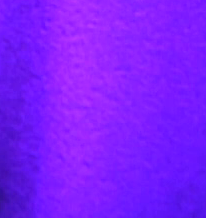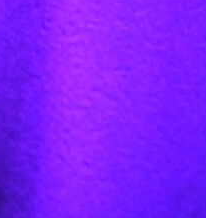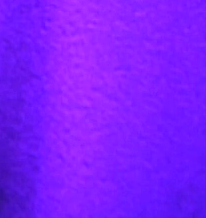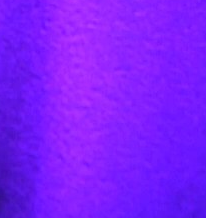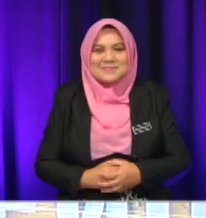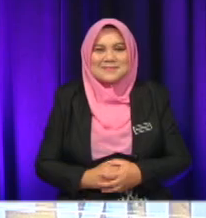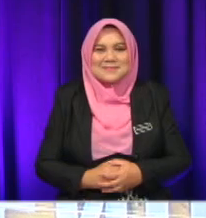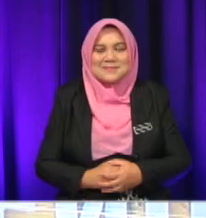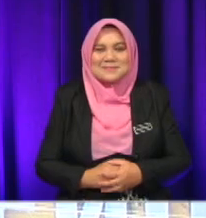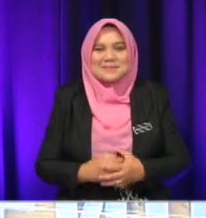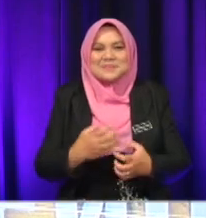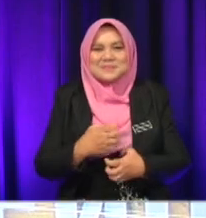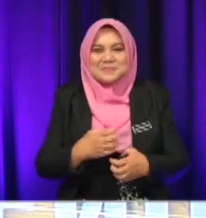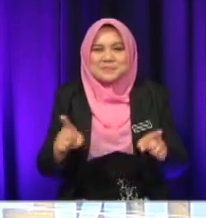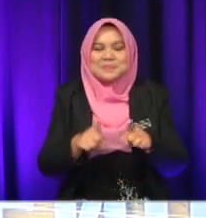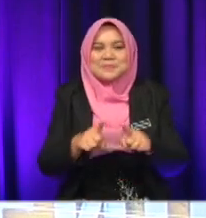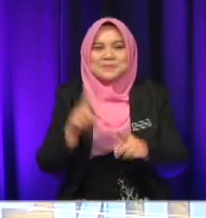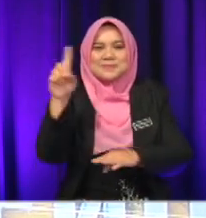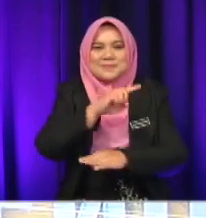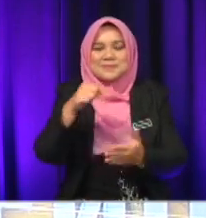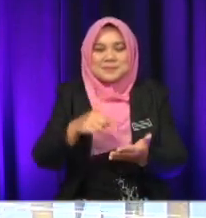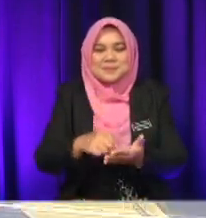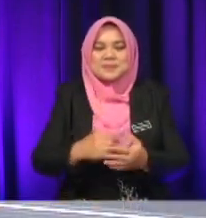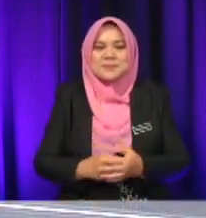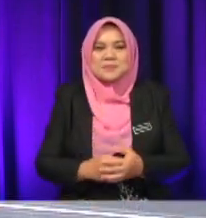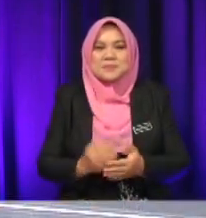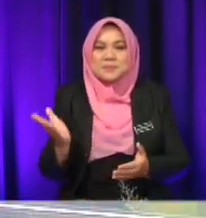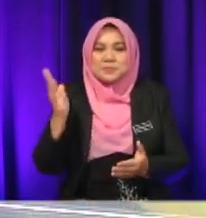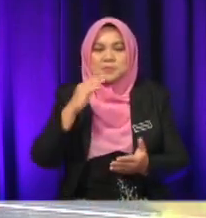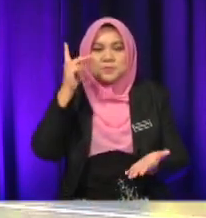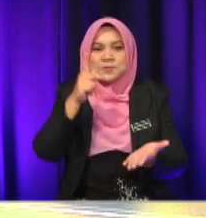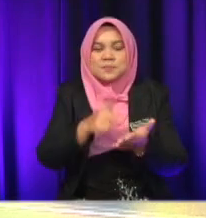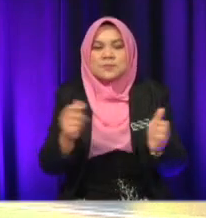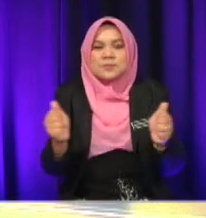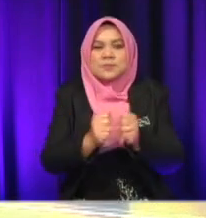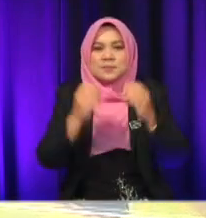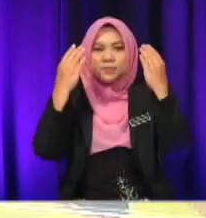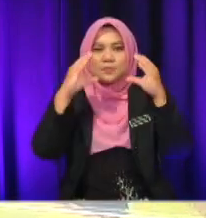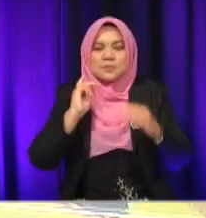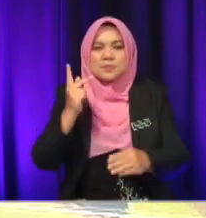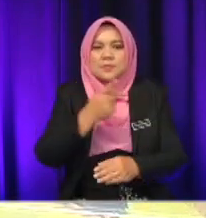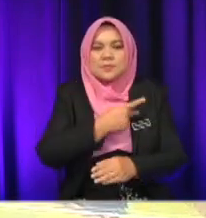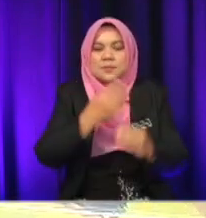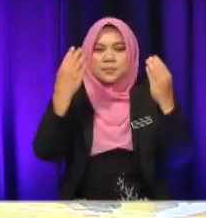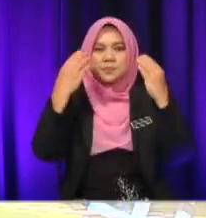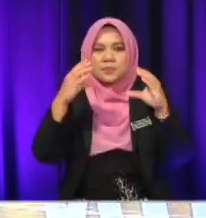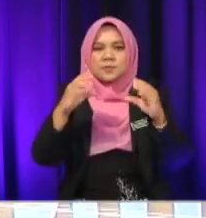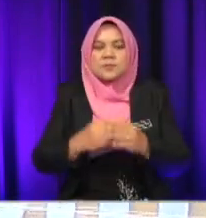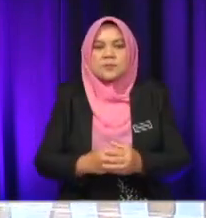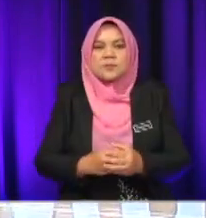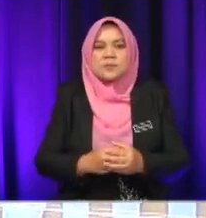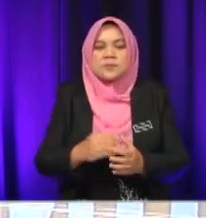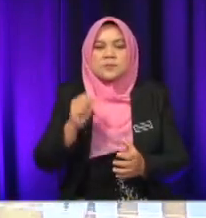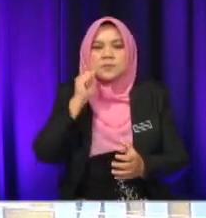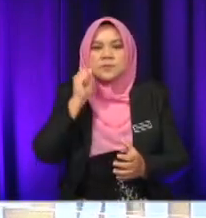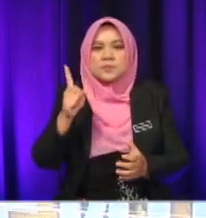Terbaik. Seronok saya cikgu bersama kami pada hari ini. Baiklah, jom kita berkenalan dengan cikgu kita pula, iaitu Cikgu Azrina